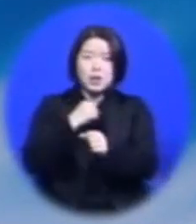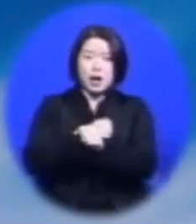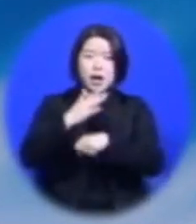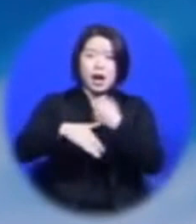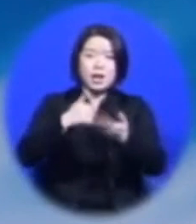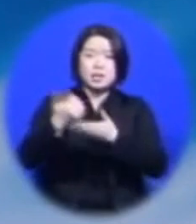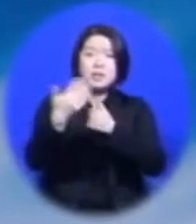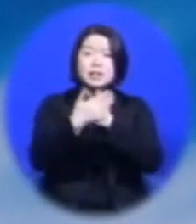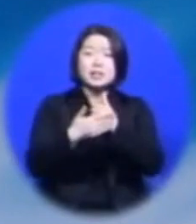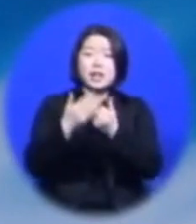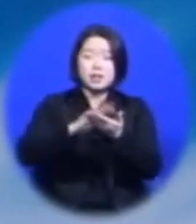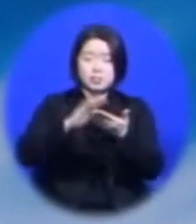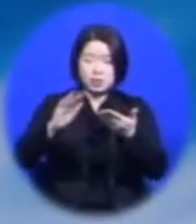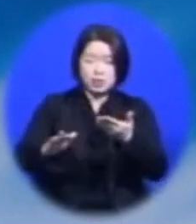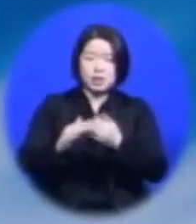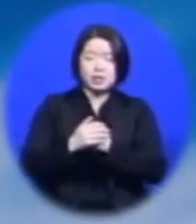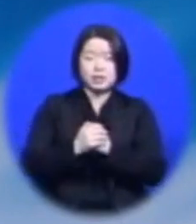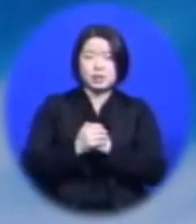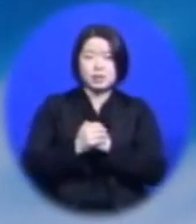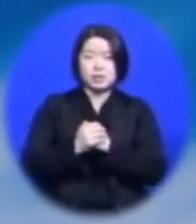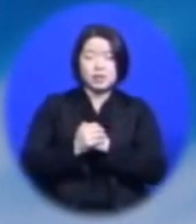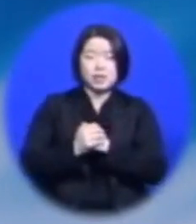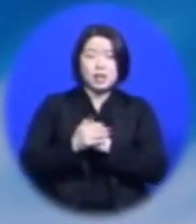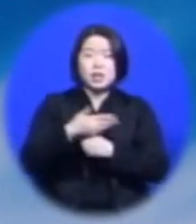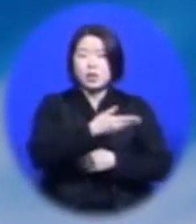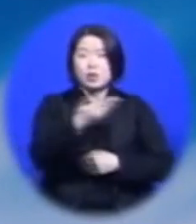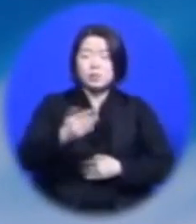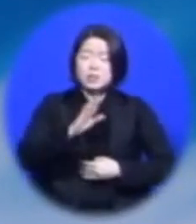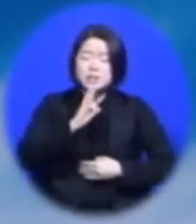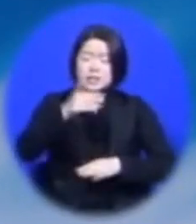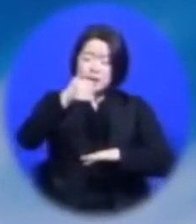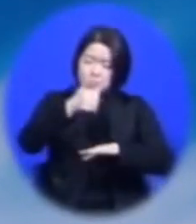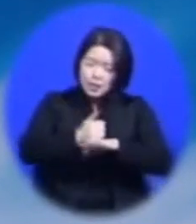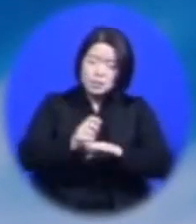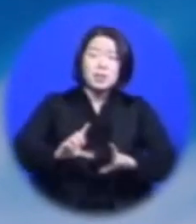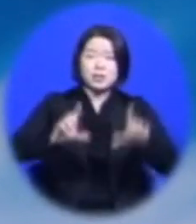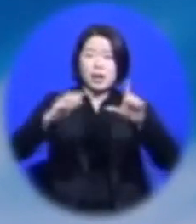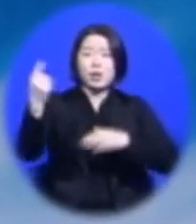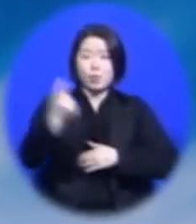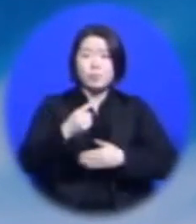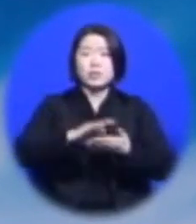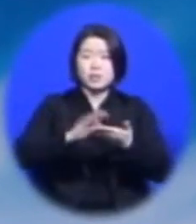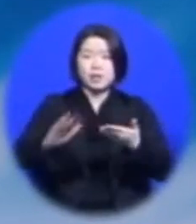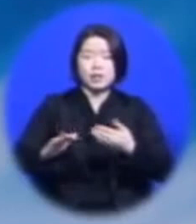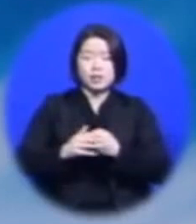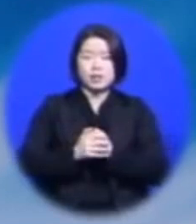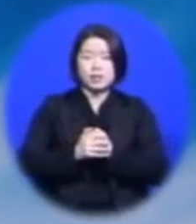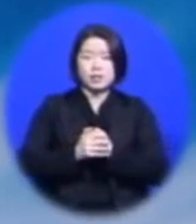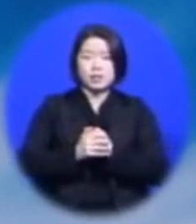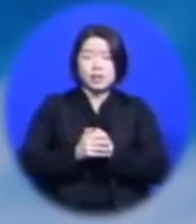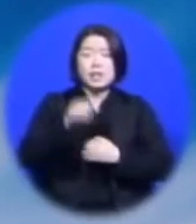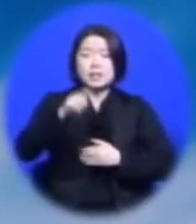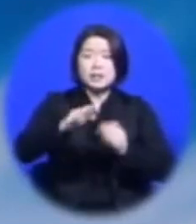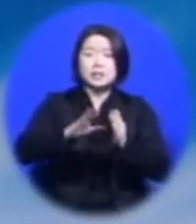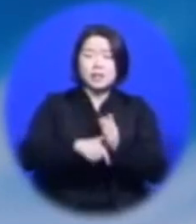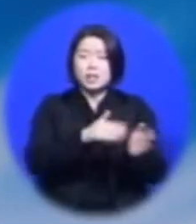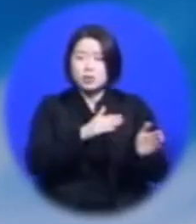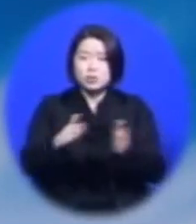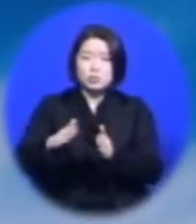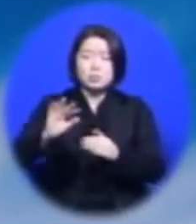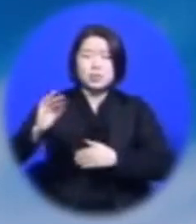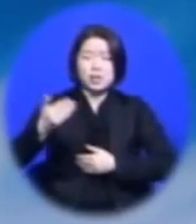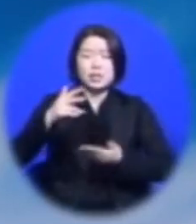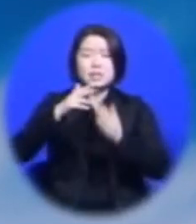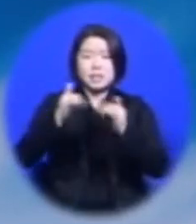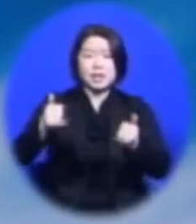하나님의 은혜입니다. 여러분 진짜 마지막 날이 옵니다. 그때 준비된 사람으로